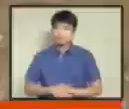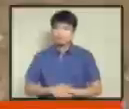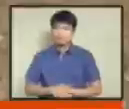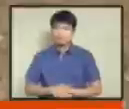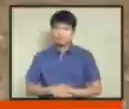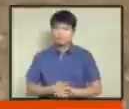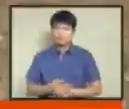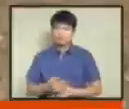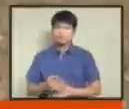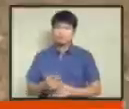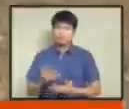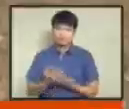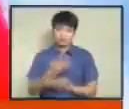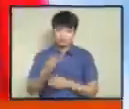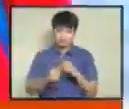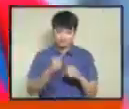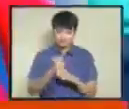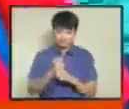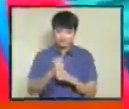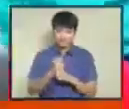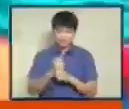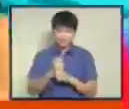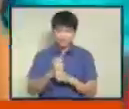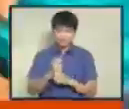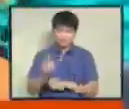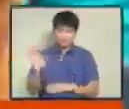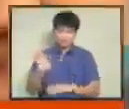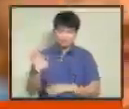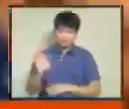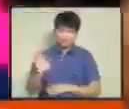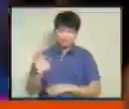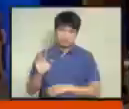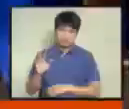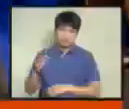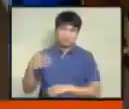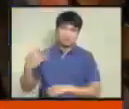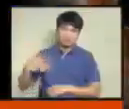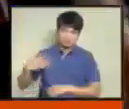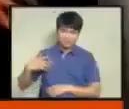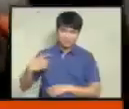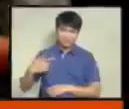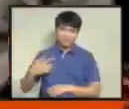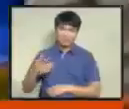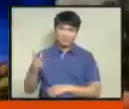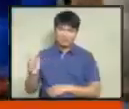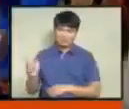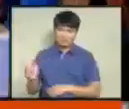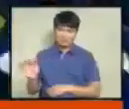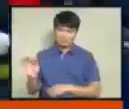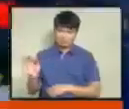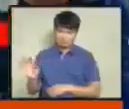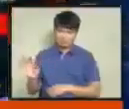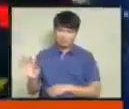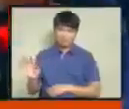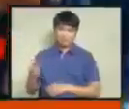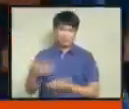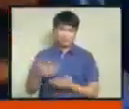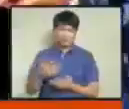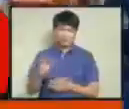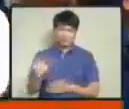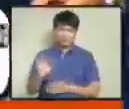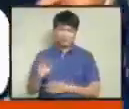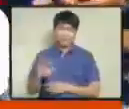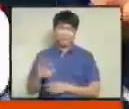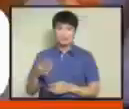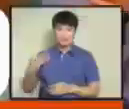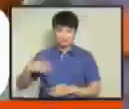Sa pagpasok ng bagong taon, say goodbye sa mga baduy na pormahan nitong 2019. Ito ang mga fashion